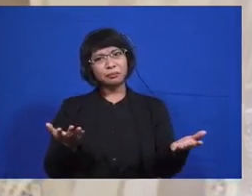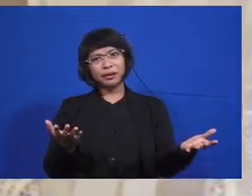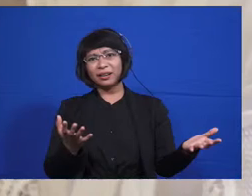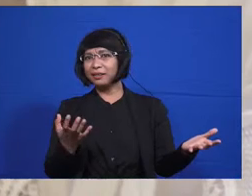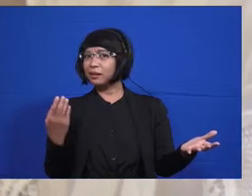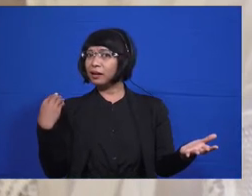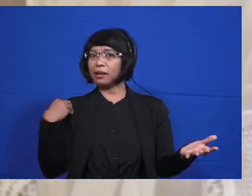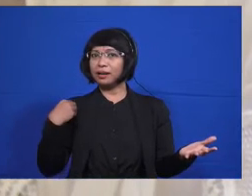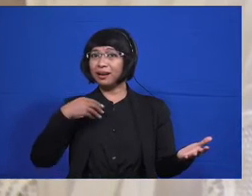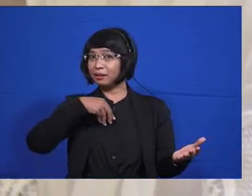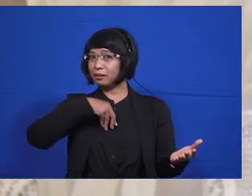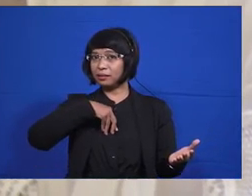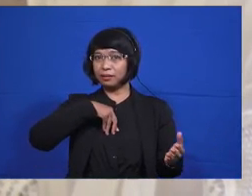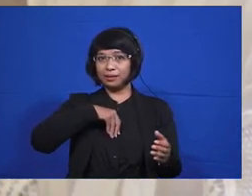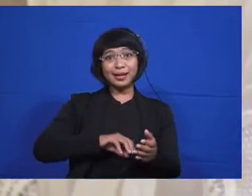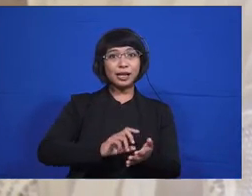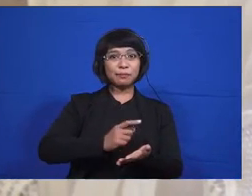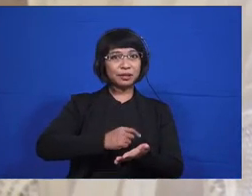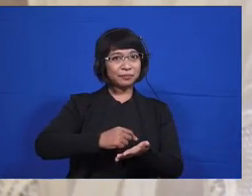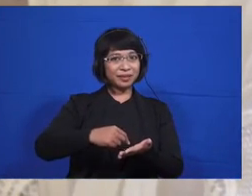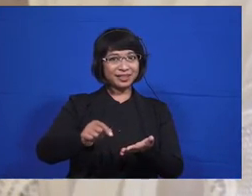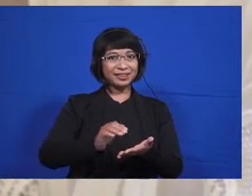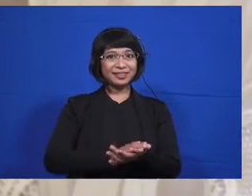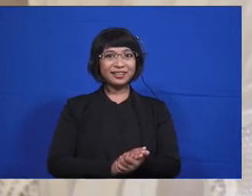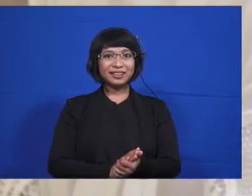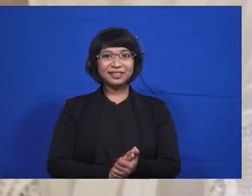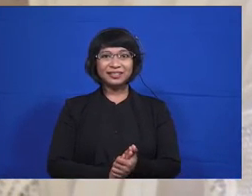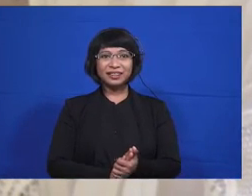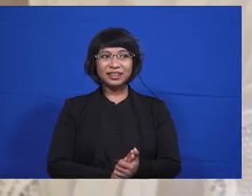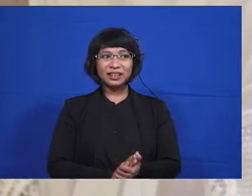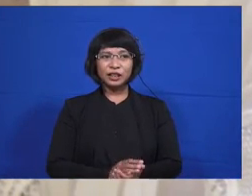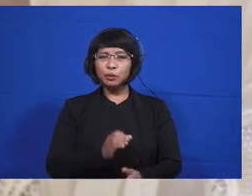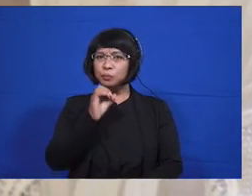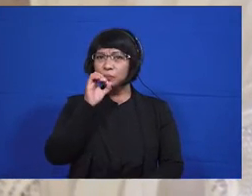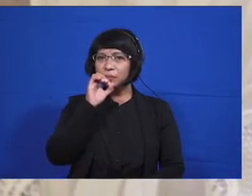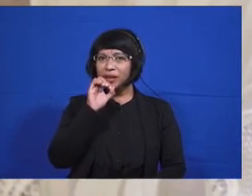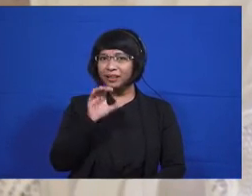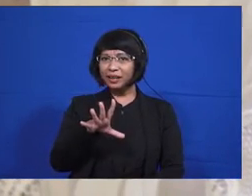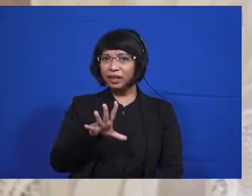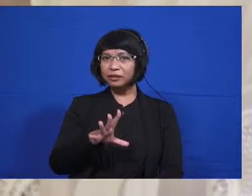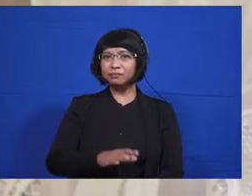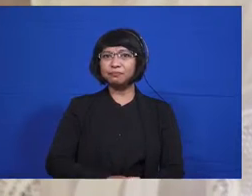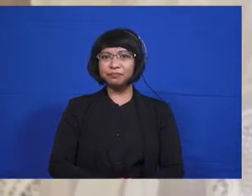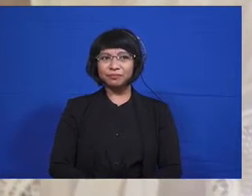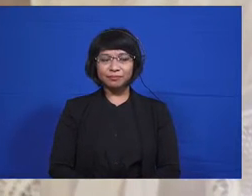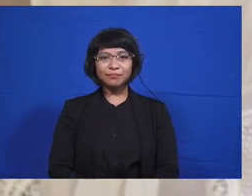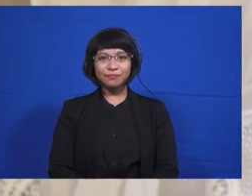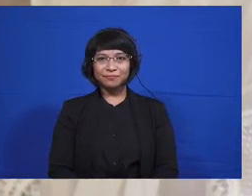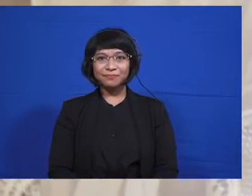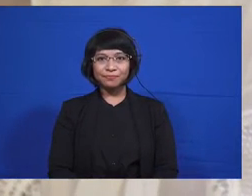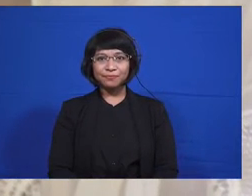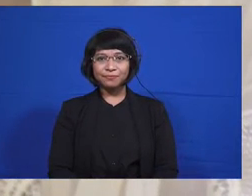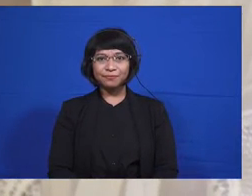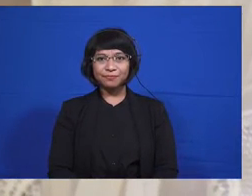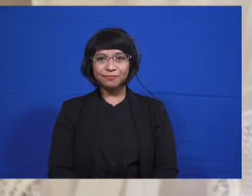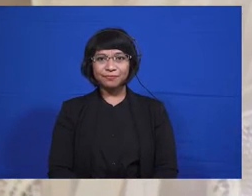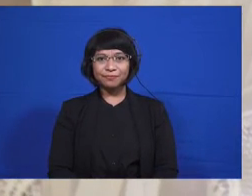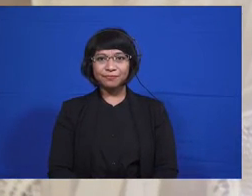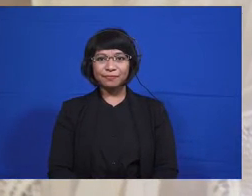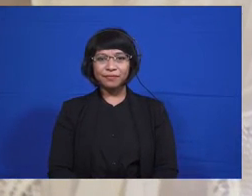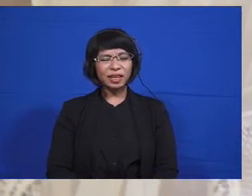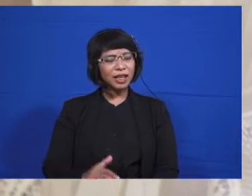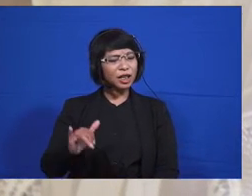itu betul enggak ya? Kok dalam wawancara singkat itu mengatakan benar Paura yo. Semacam